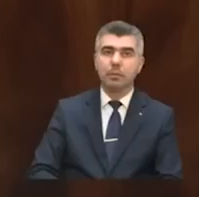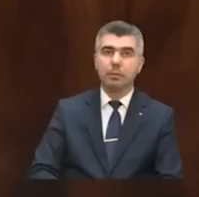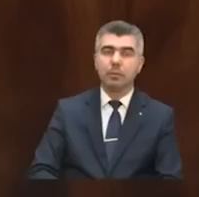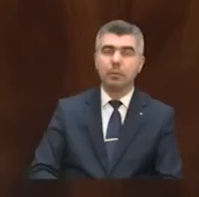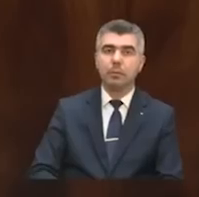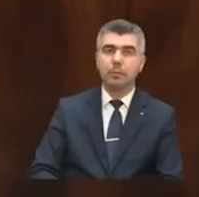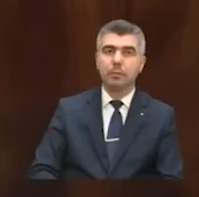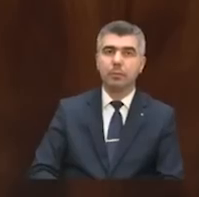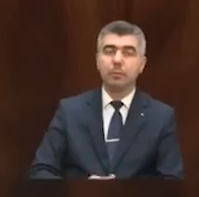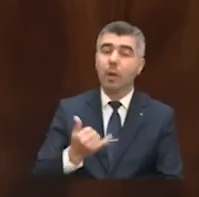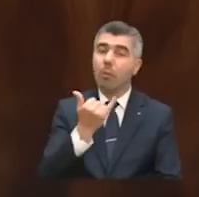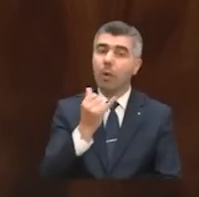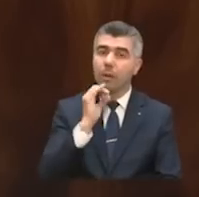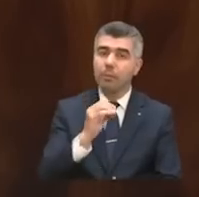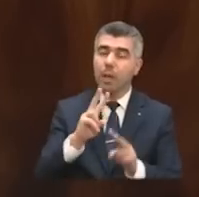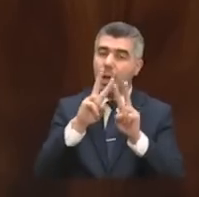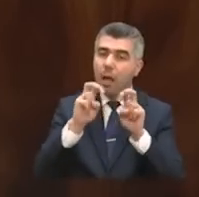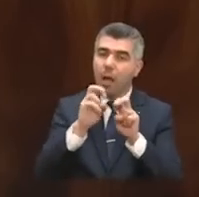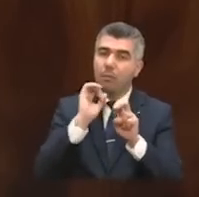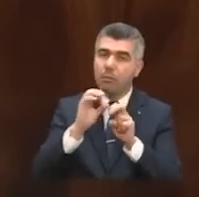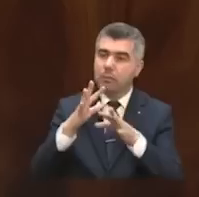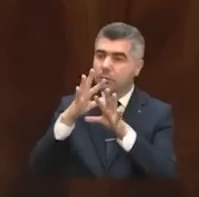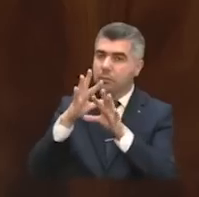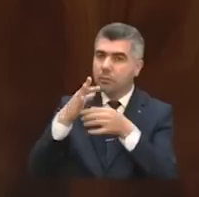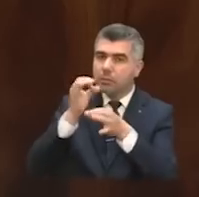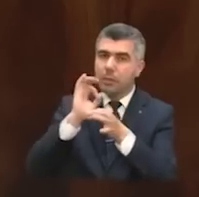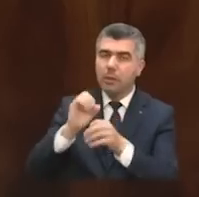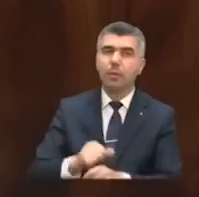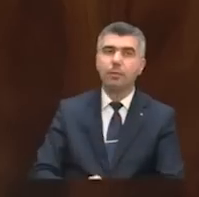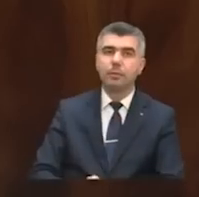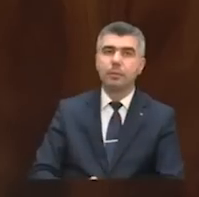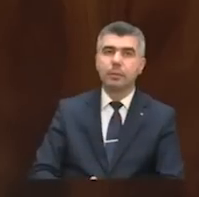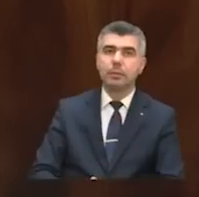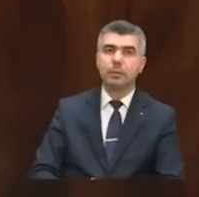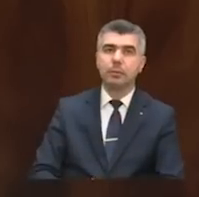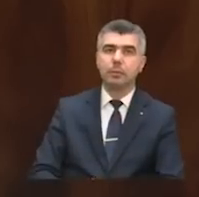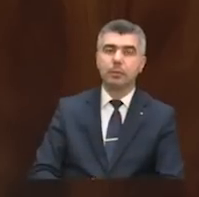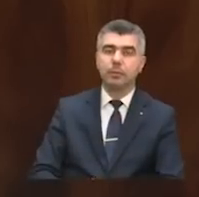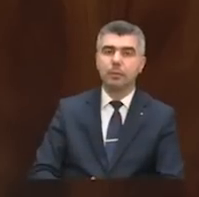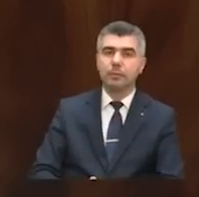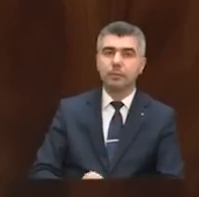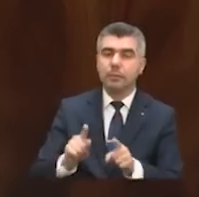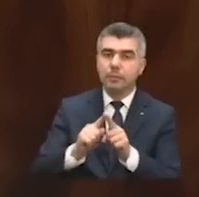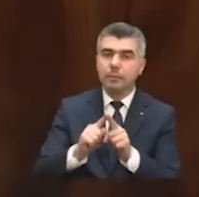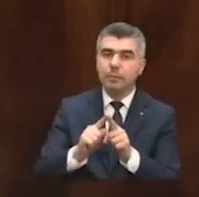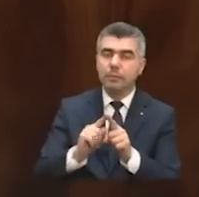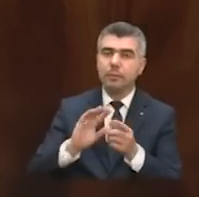وخصهم يكونوا عندهم مهارات في البحث العلمي، وهذاك البحث العلمي خاص يكون